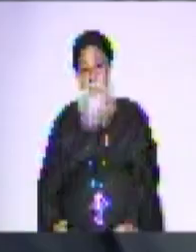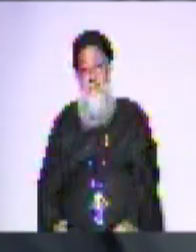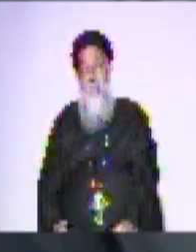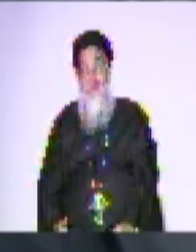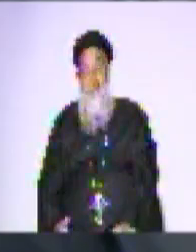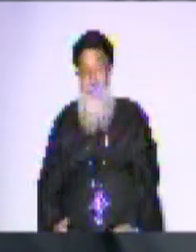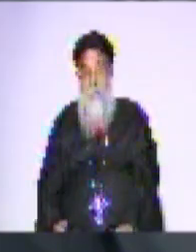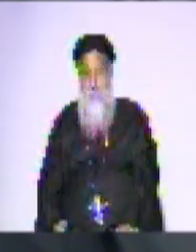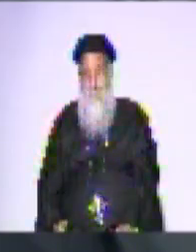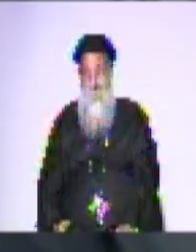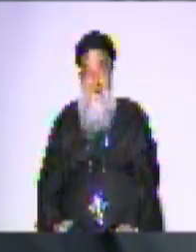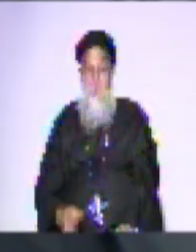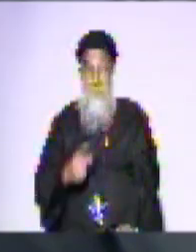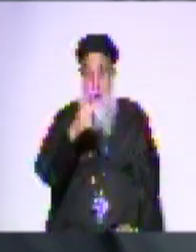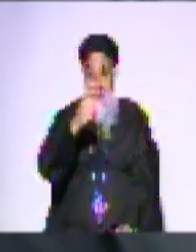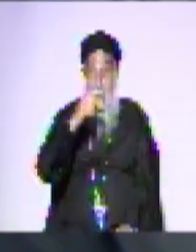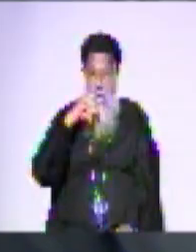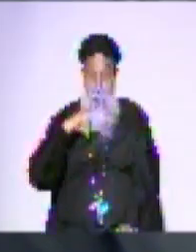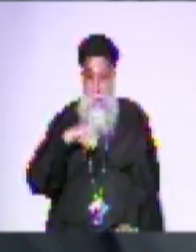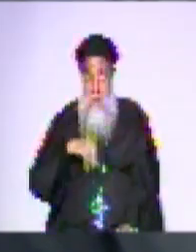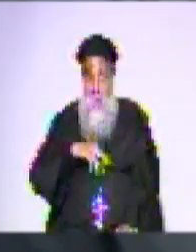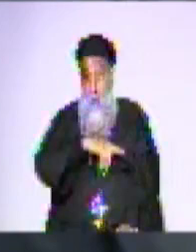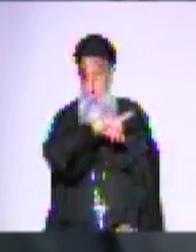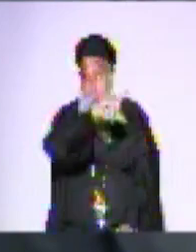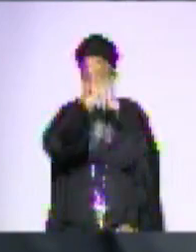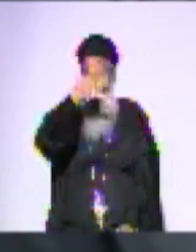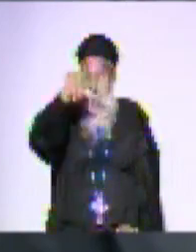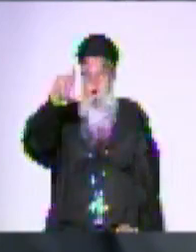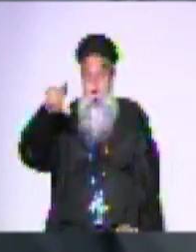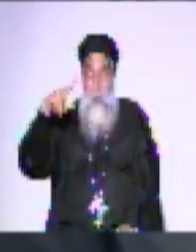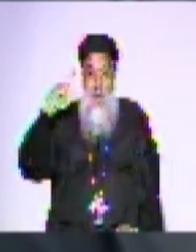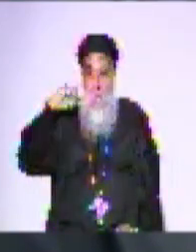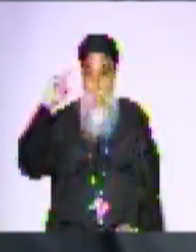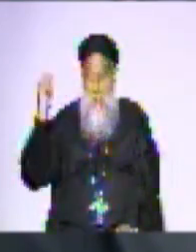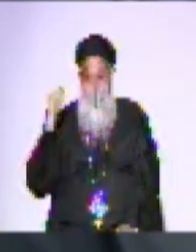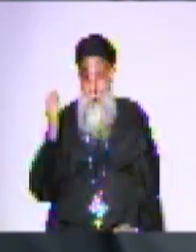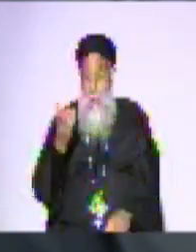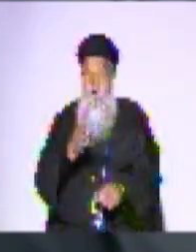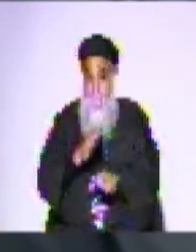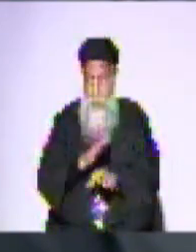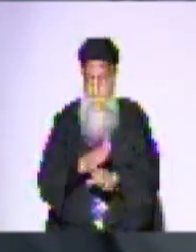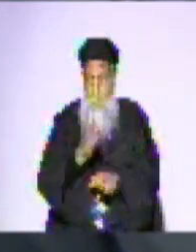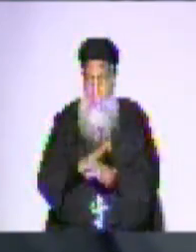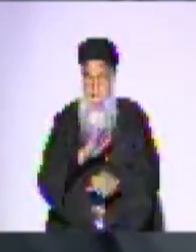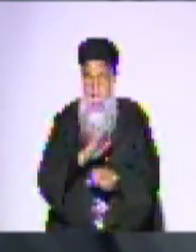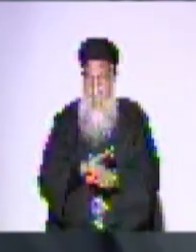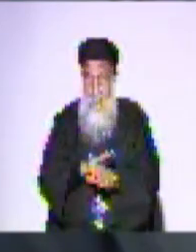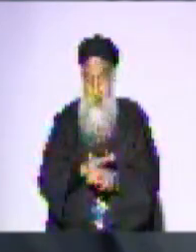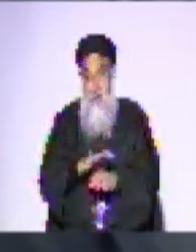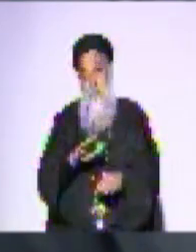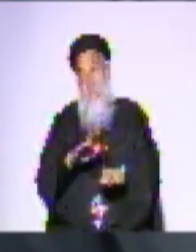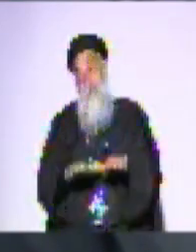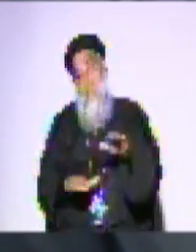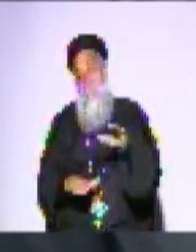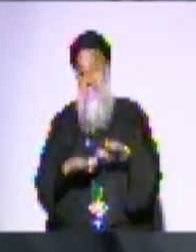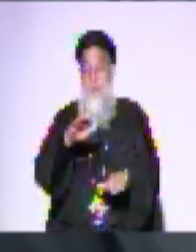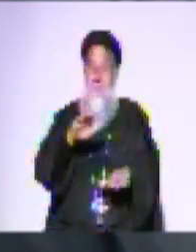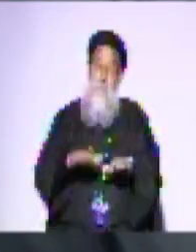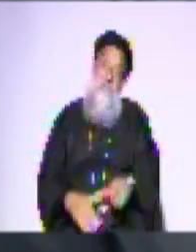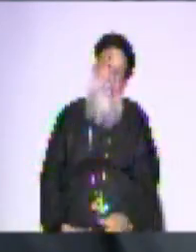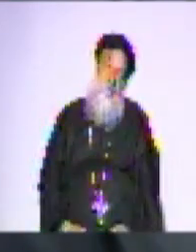كمان يقول لكي يطلب من هذا الجيل دم جميع الأنبياء المهرق منذ إنشاء العالم. بيتكلم عن الدينونة.